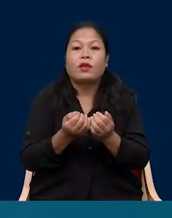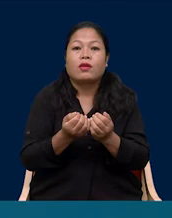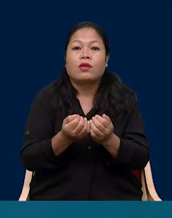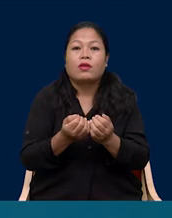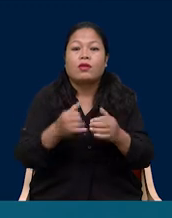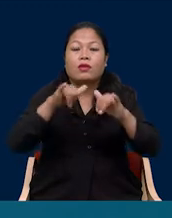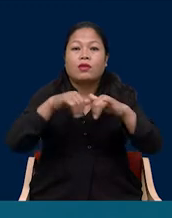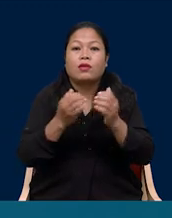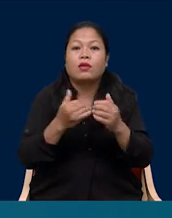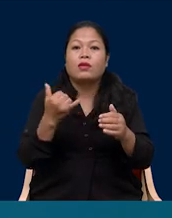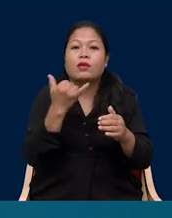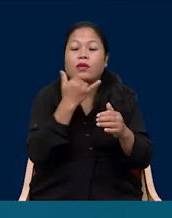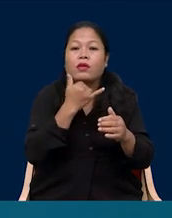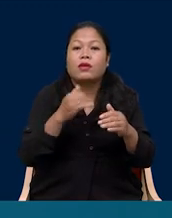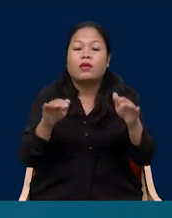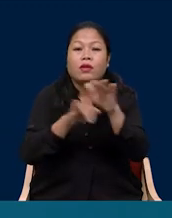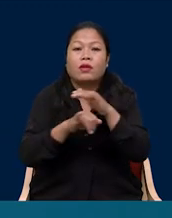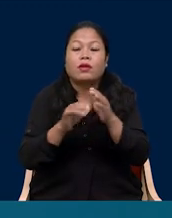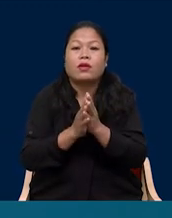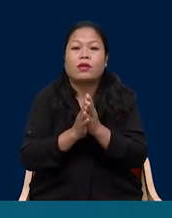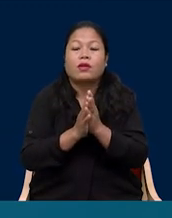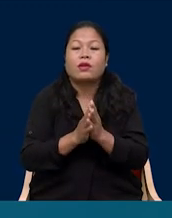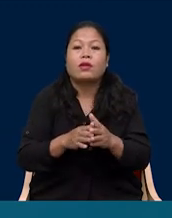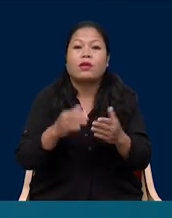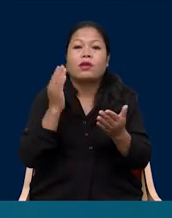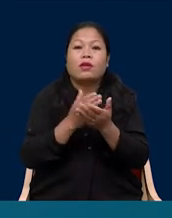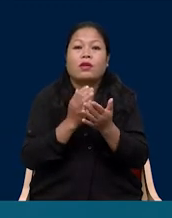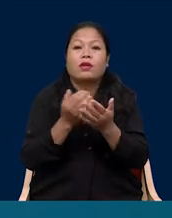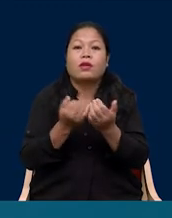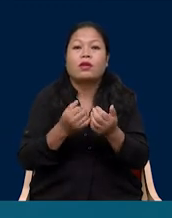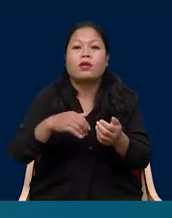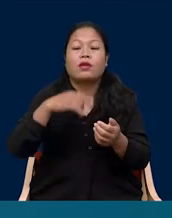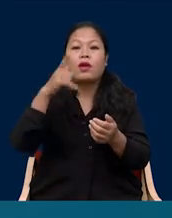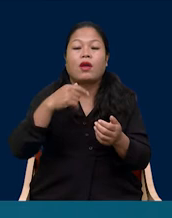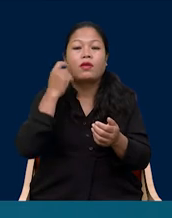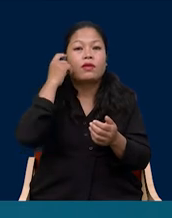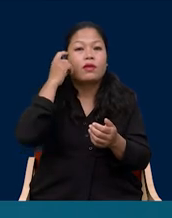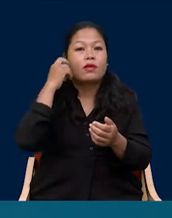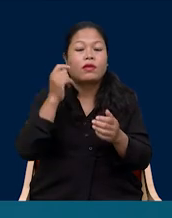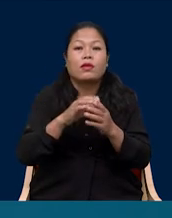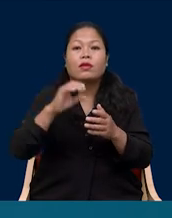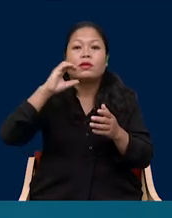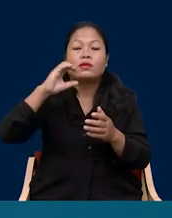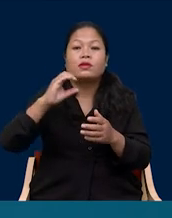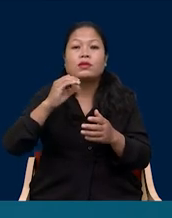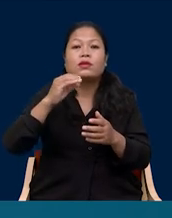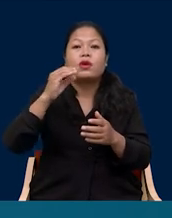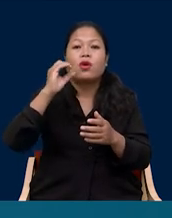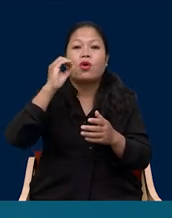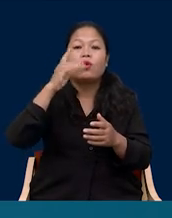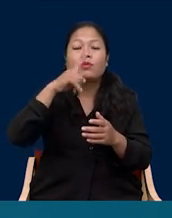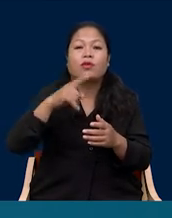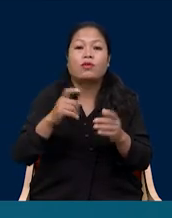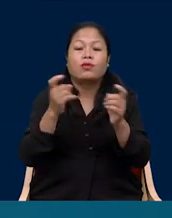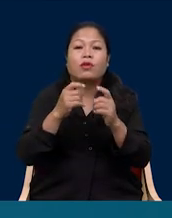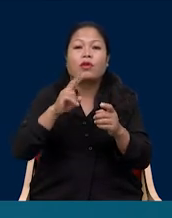साथ लागिराखेका छौँ. ब्रिटिस काउन्सिल, युके एड मिलेर यो कार्यक्रम आयोजना गरिराखेको छ. आम मान्छेहरूलाई पनि COP26